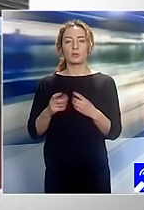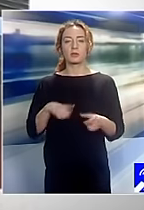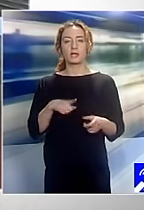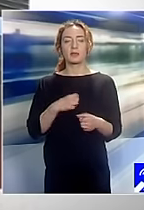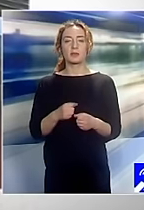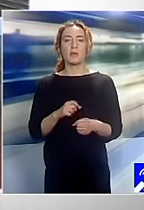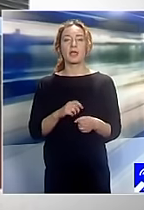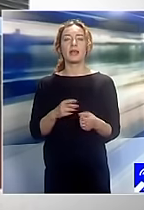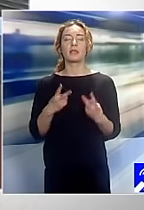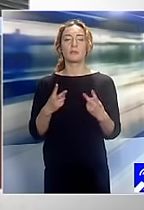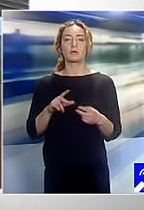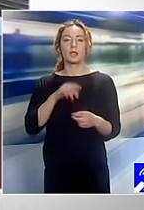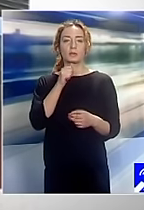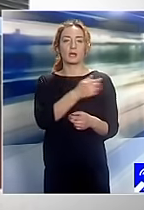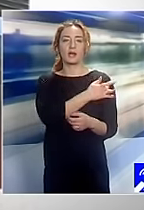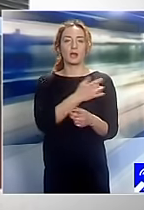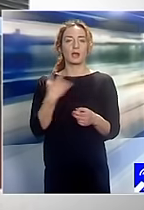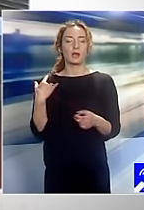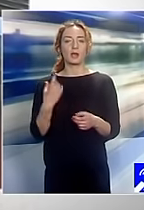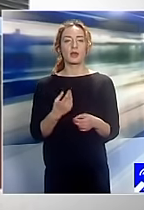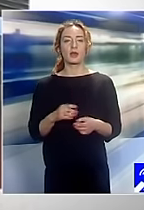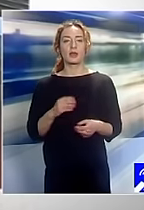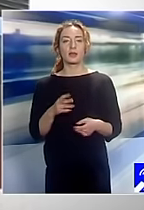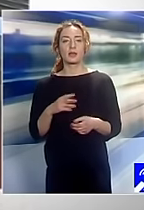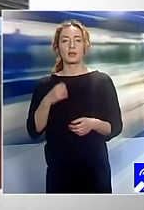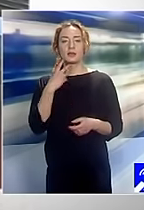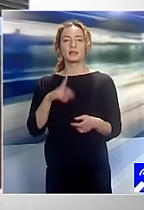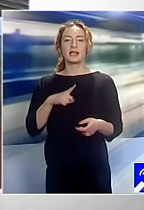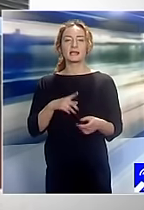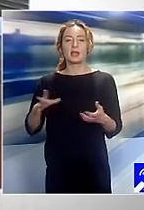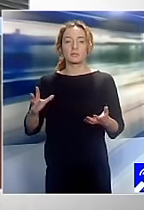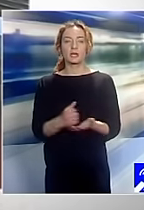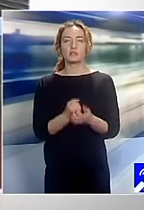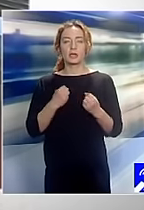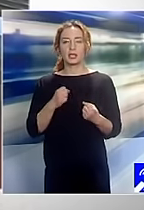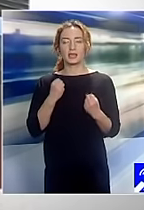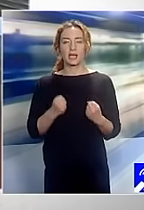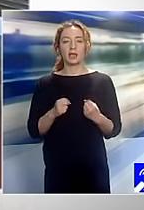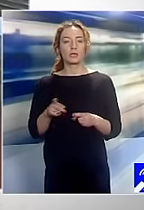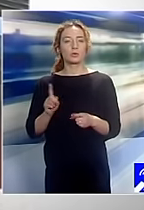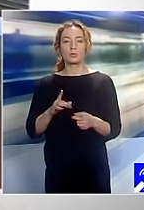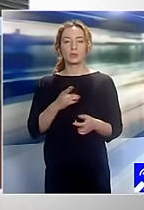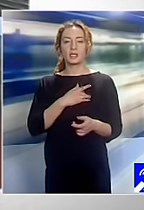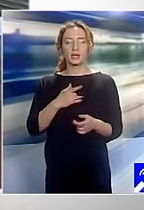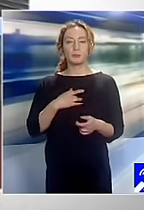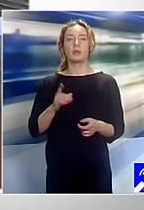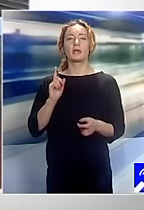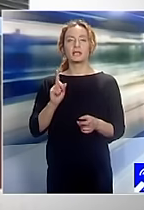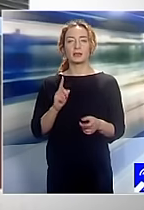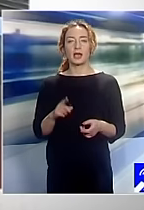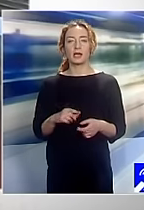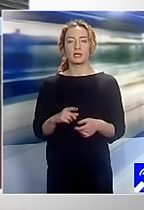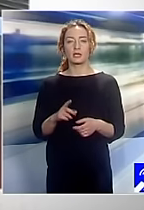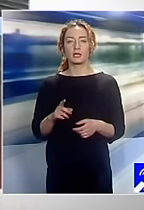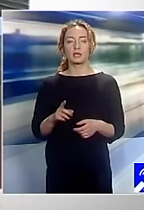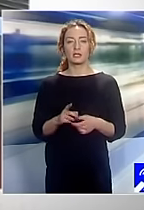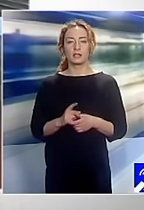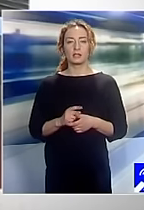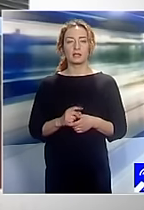durerile musculare. Deci durerile musculare de obicei apar în stările gripale. Nu neapărat este gripă și nu neapărat trebuie lumea ca să se